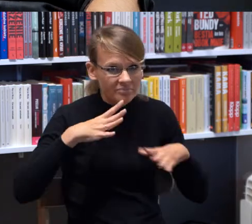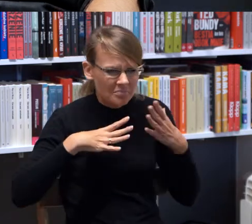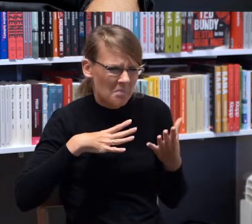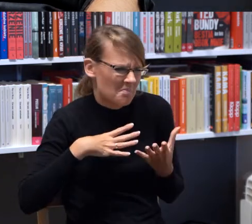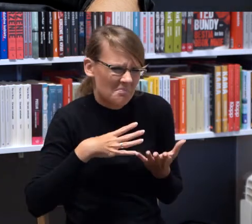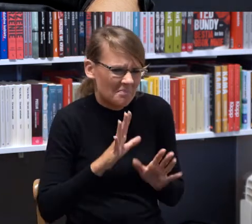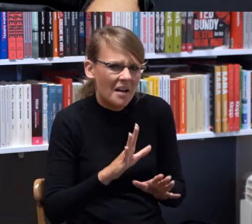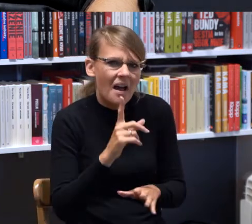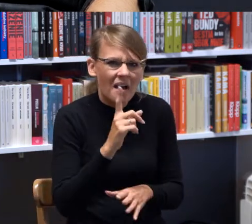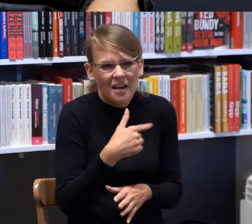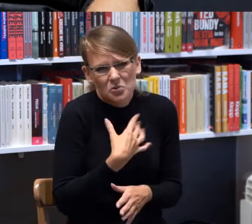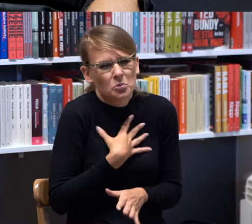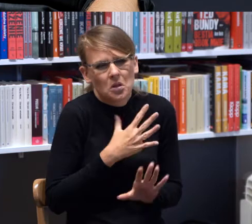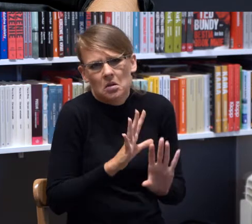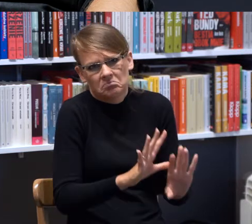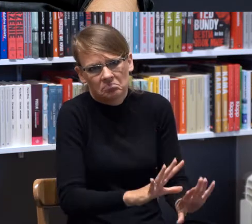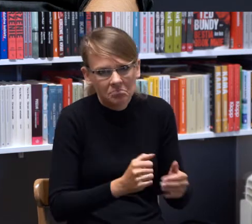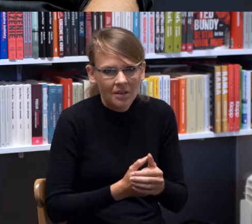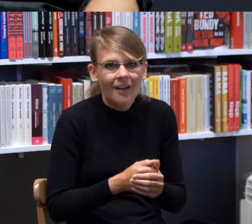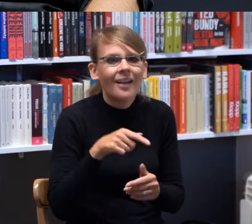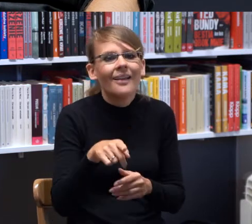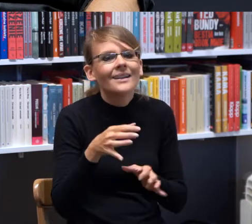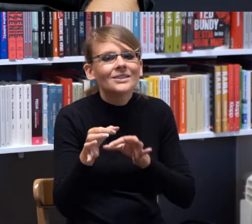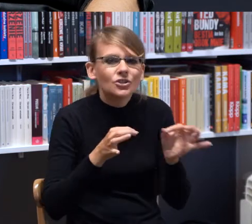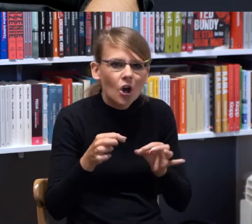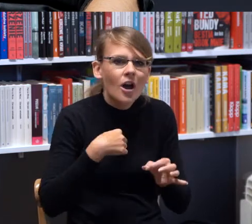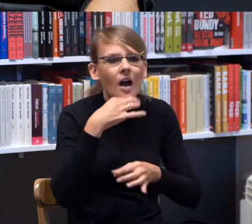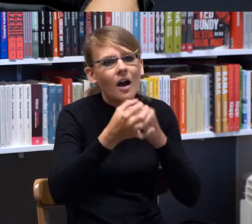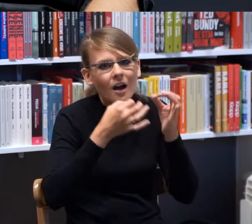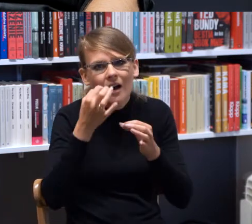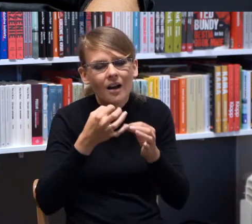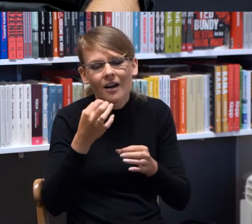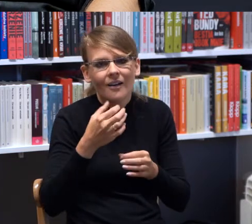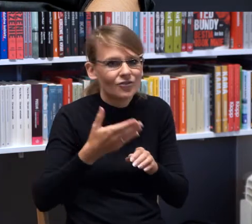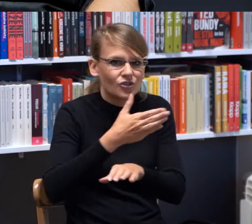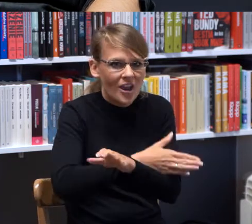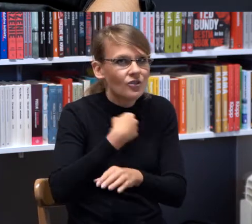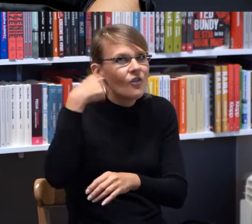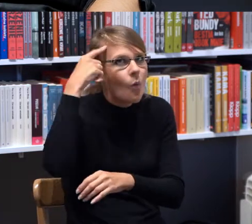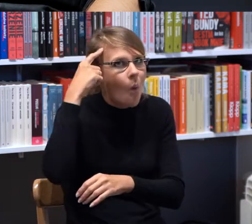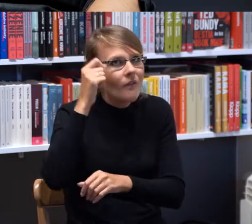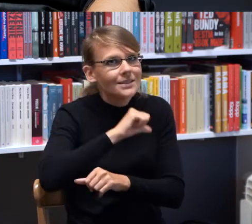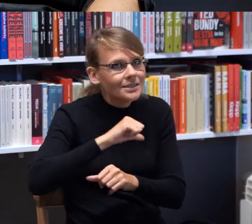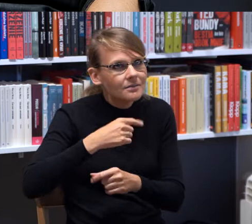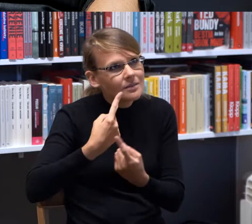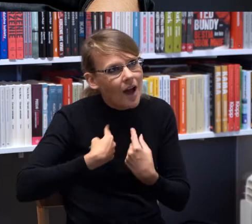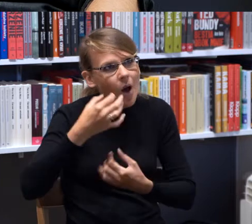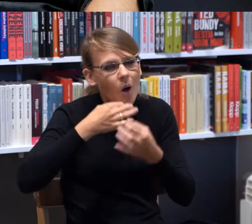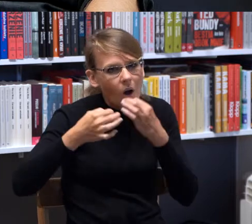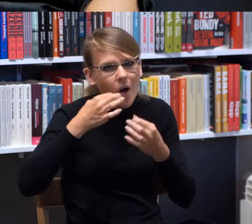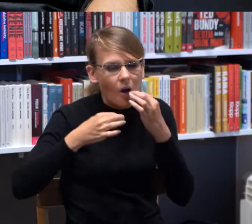się zdystansować od tego. Ja tę historię już tyle razy opowiedziałam sobie, zanim ją napisałam sobie w głowie, że mam wrażenie, że naprawdę